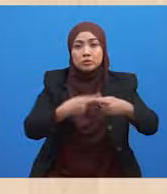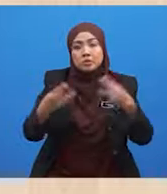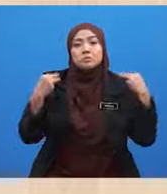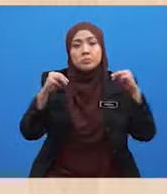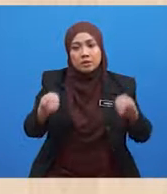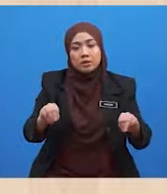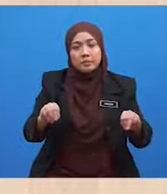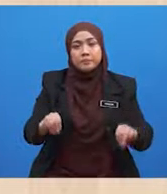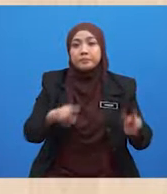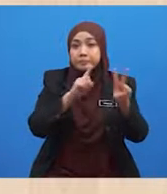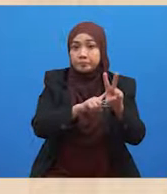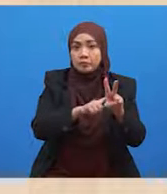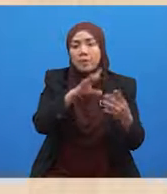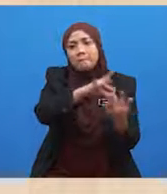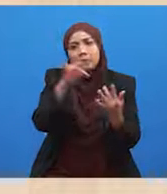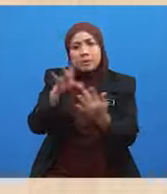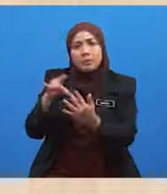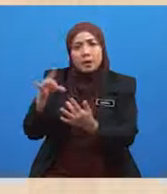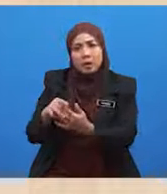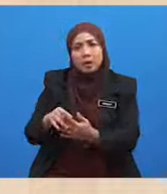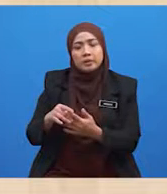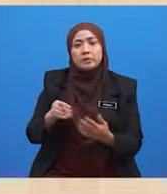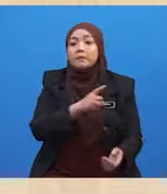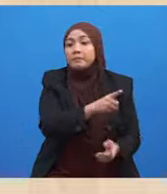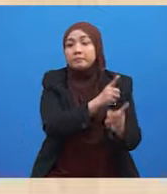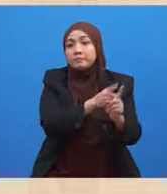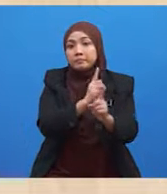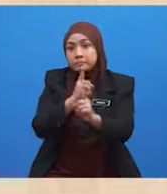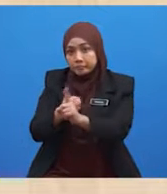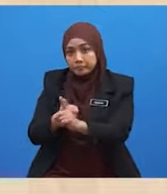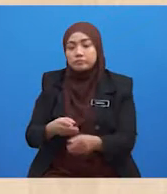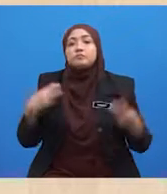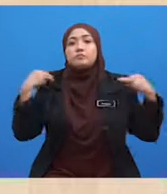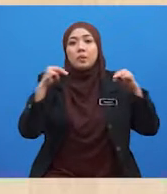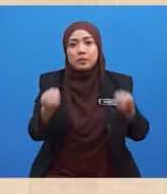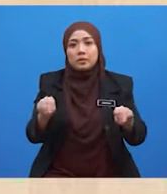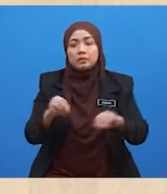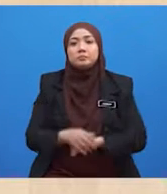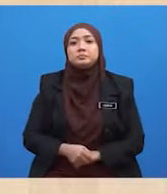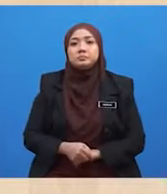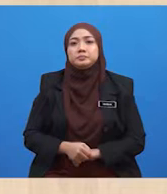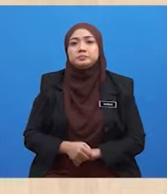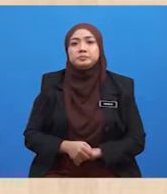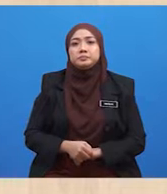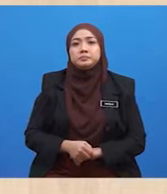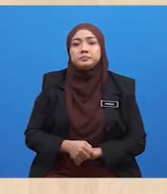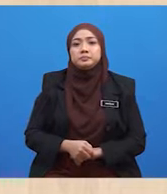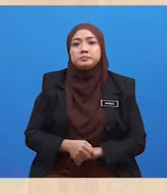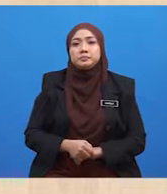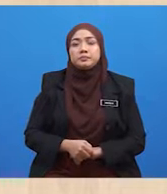yaitu memilih sasaran pasaran dalam langkah ini emas harus memilih sasaran